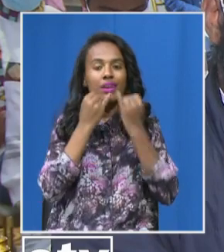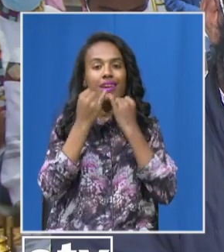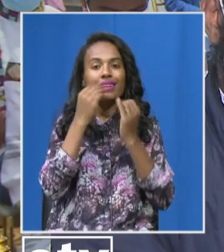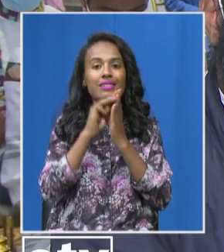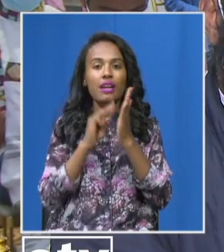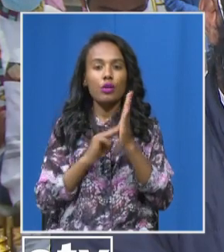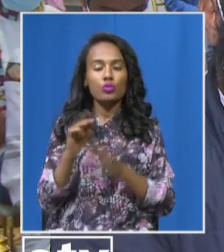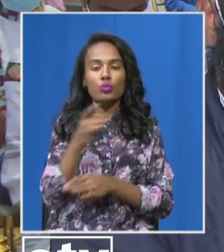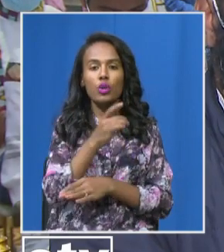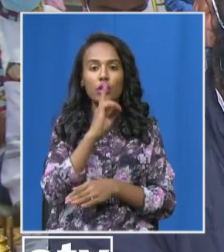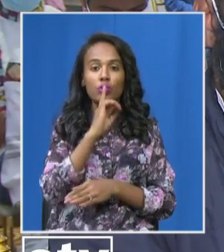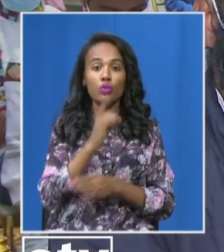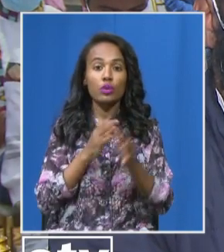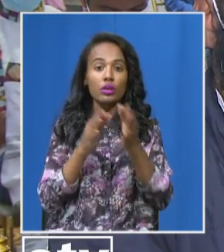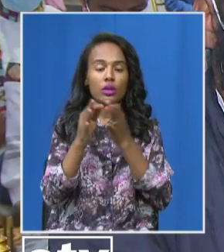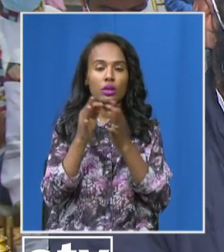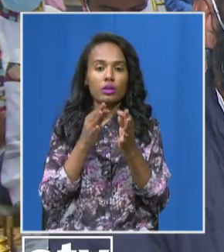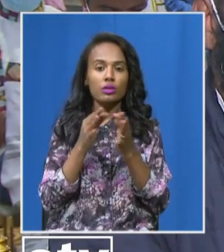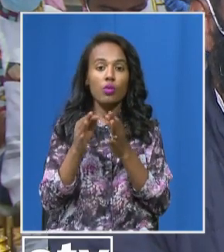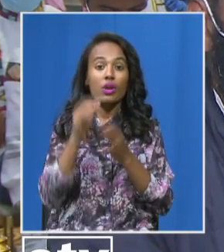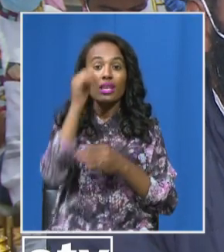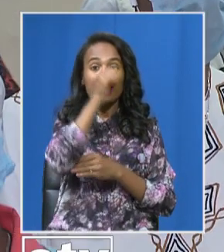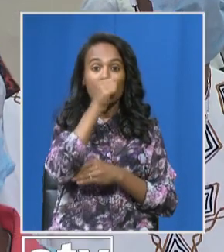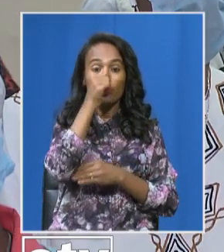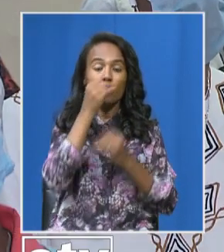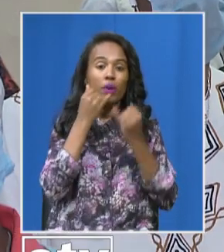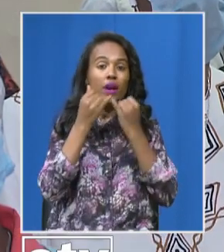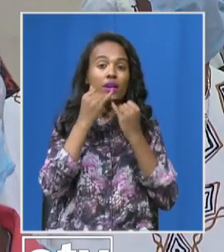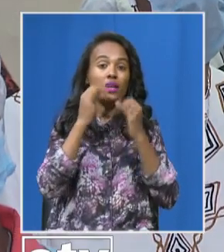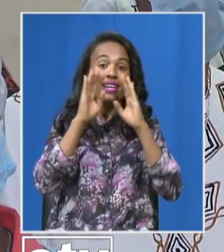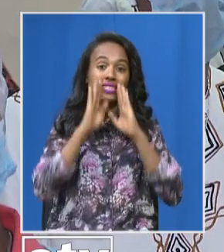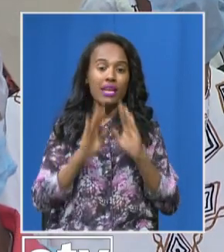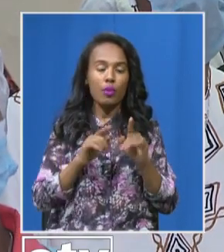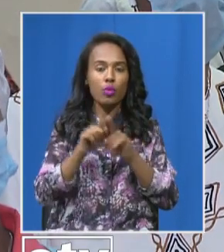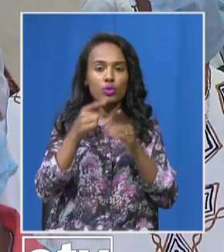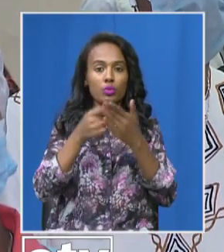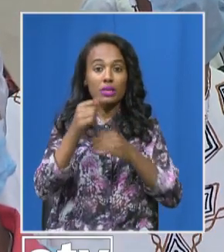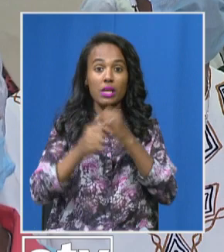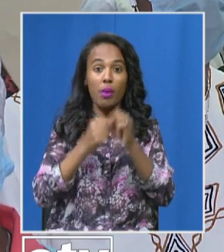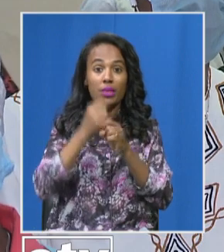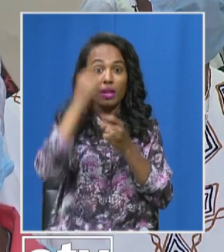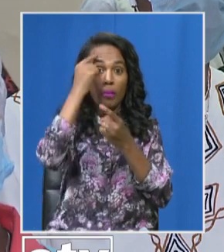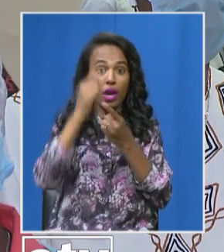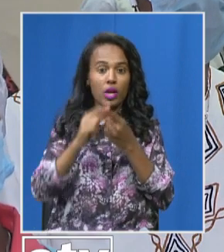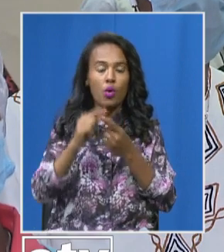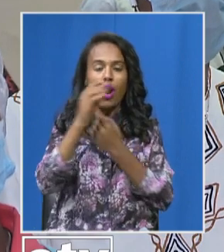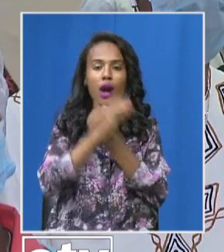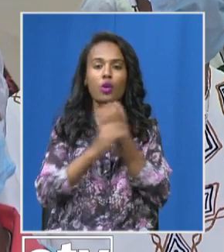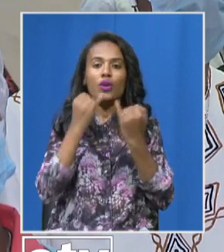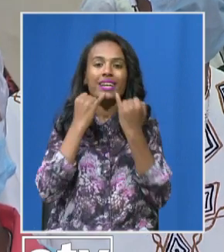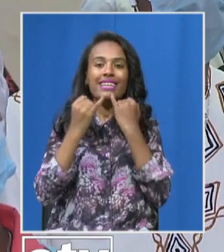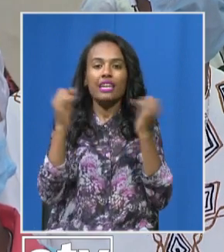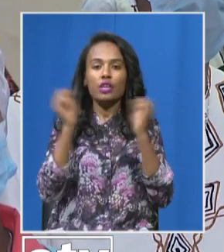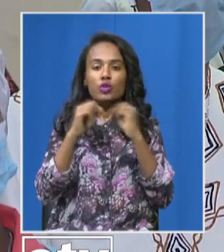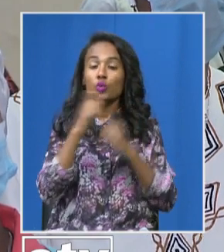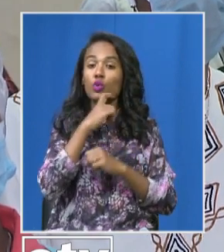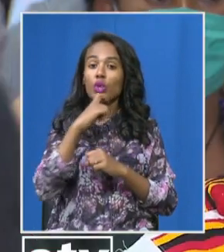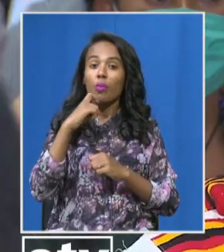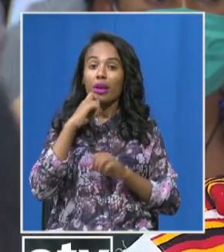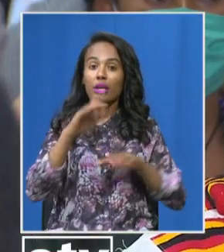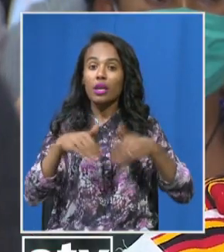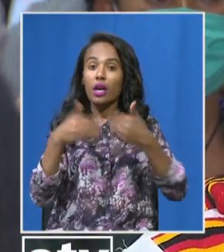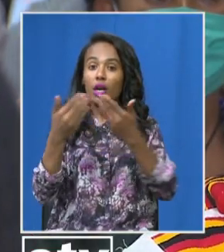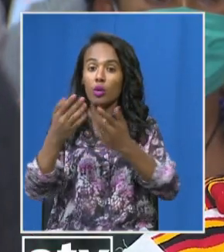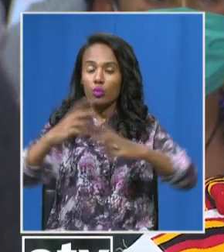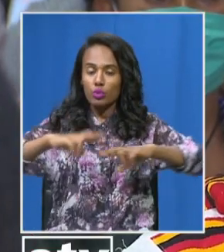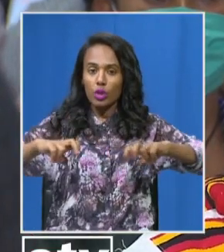ስርዓቶች መሆናቸውም ነው የተገለጸው። የኢትዮጵያ እርቀ ሰላም ኮሚሽን በዚህ ዓመት ለማካሄድ ባቀደው ሀገራዊ እርቅና ግጭቶችን የማድረቅ ስራ የቀረቡ